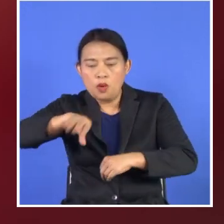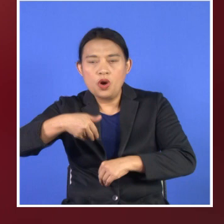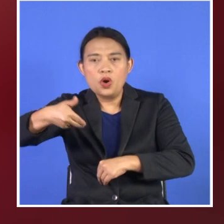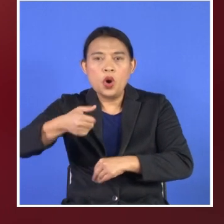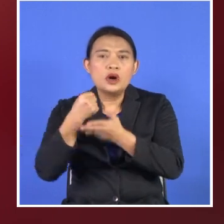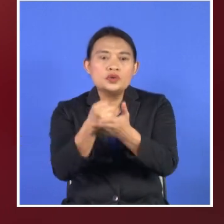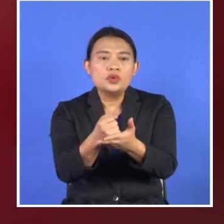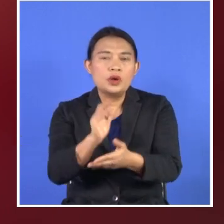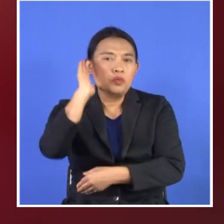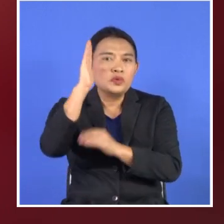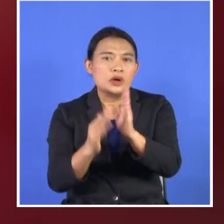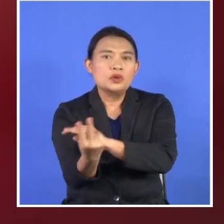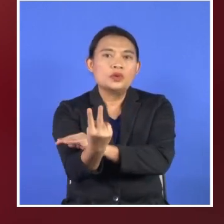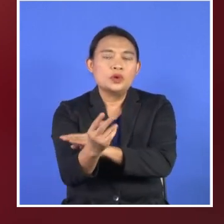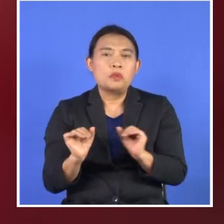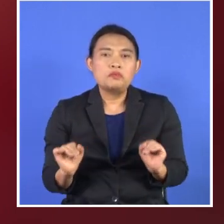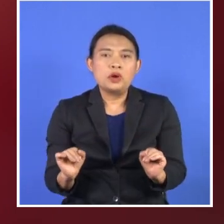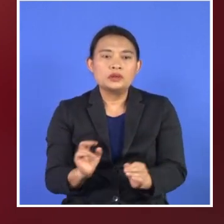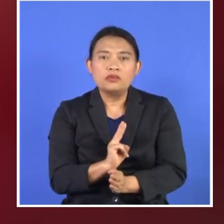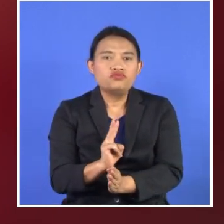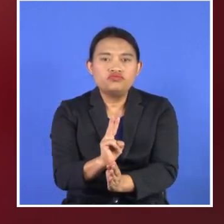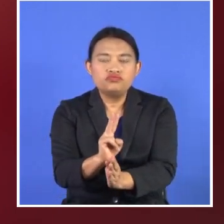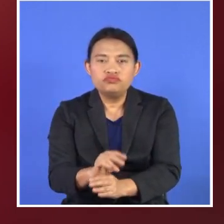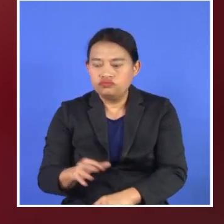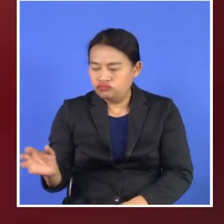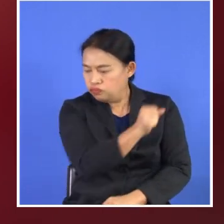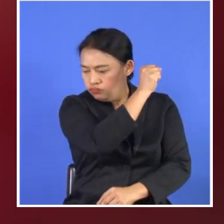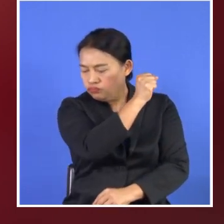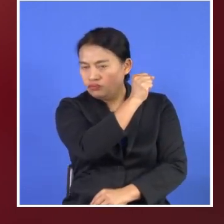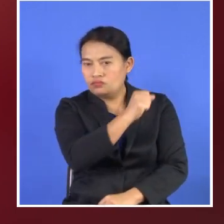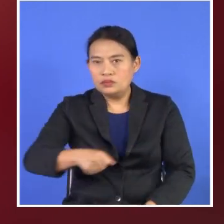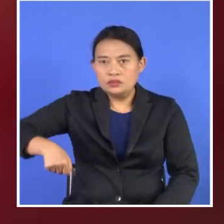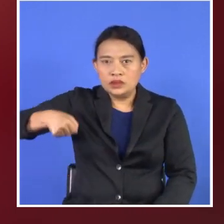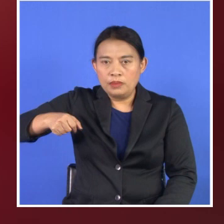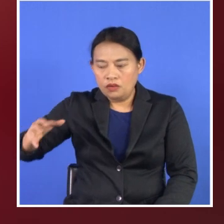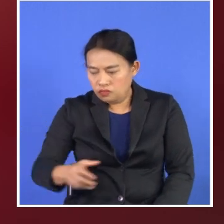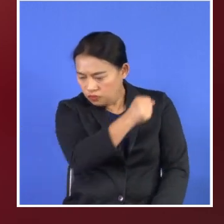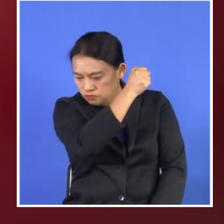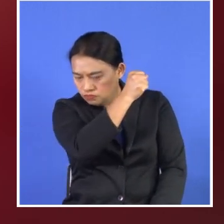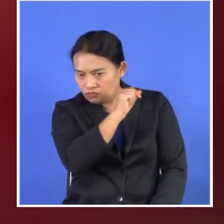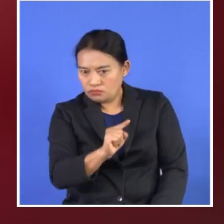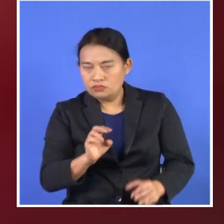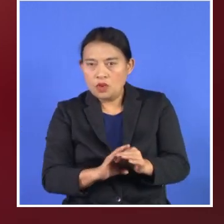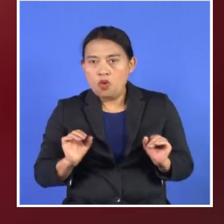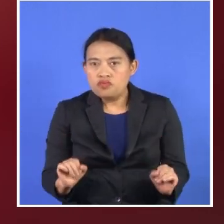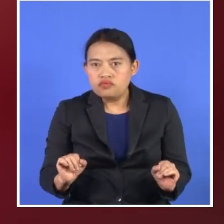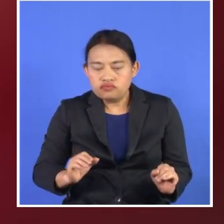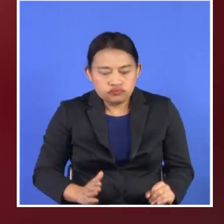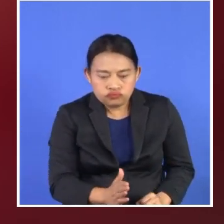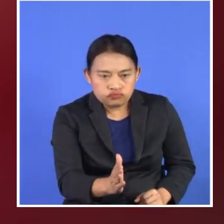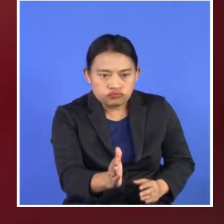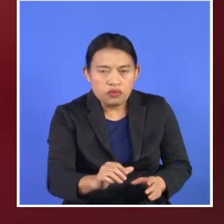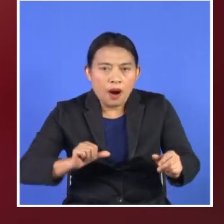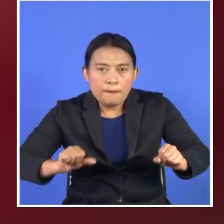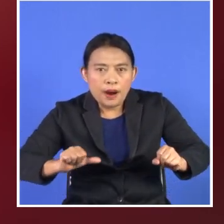วก็คนร้ายเป็นชาย2คนขี่จักรยานยนต์เข้ามาแล้วกระชากกระเป๋าเธอนะคะในที่สุดเนี่ยขี่ไปได้มุมนึงคุณผู้ชมเข้าไปบีบ